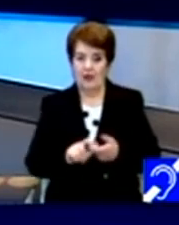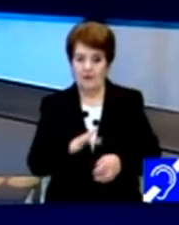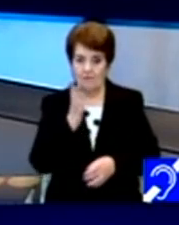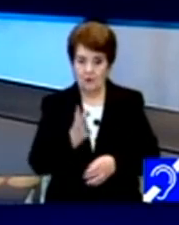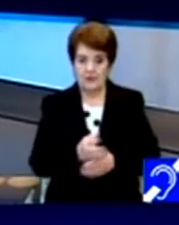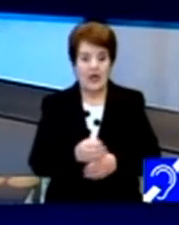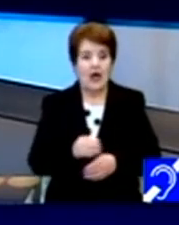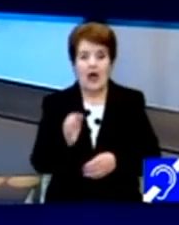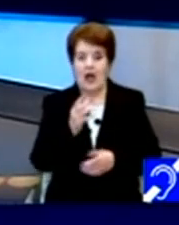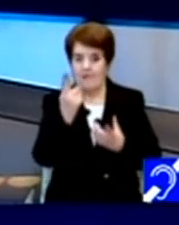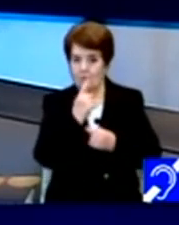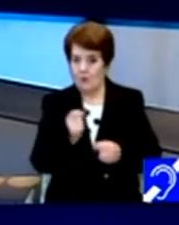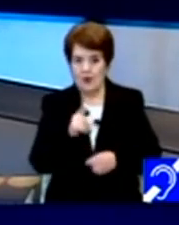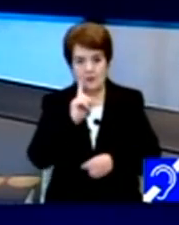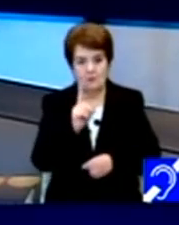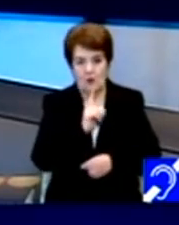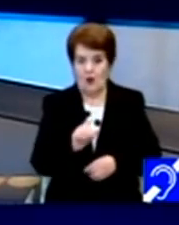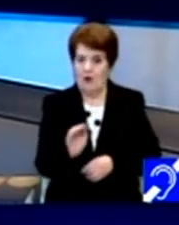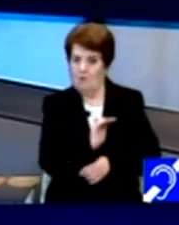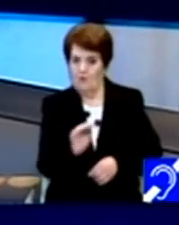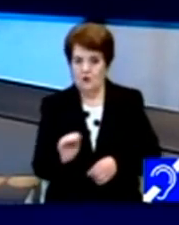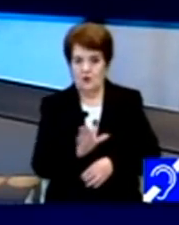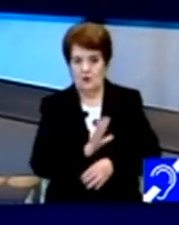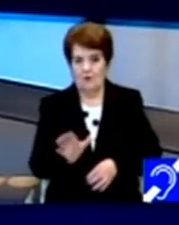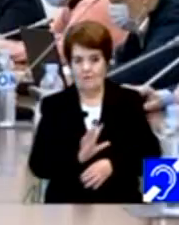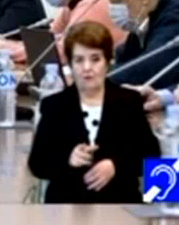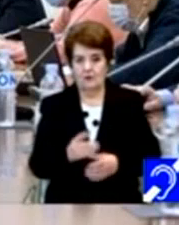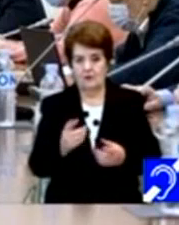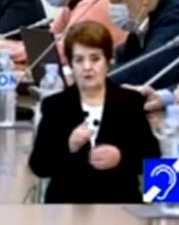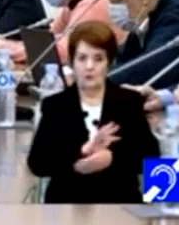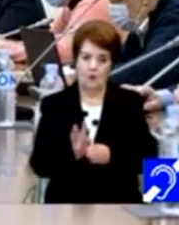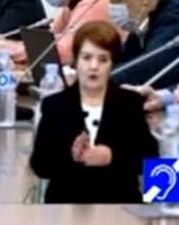Informație neconfirmată deocamdată în mod oficial.